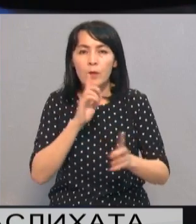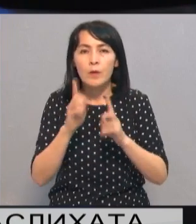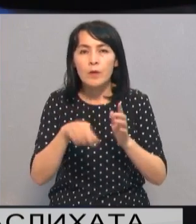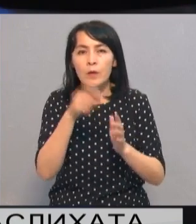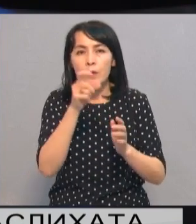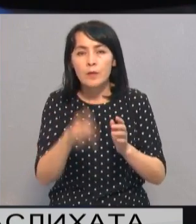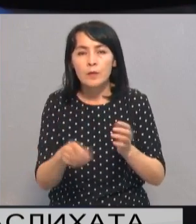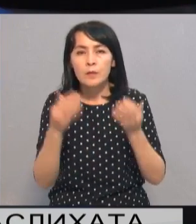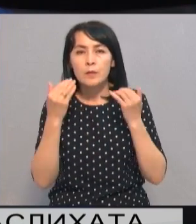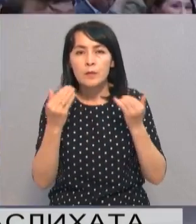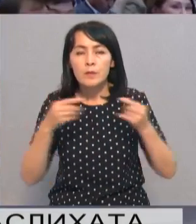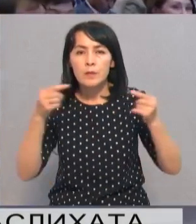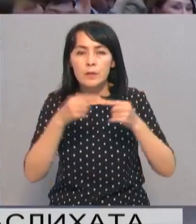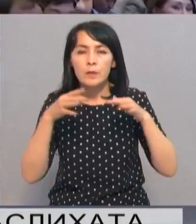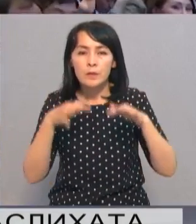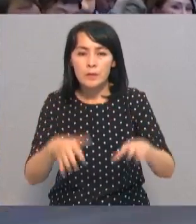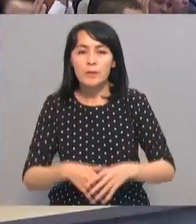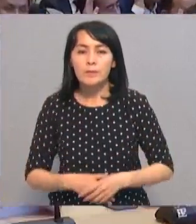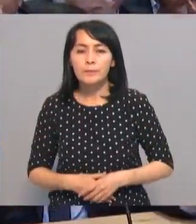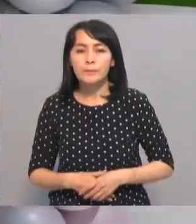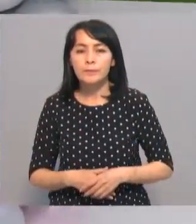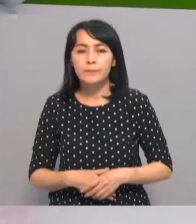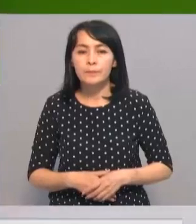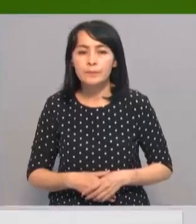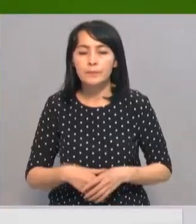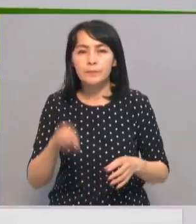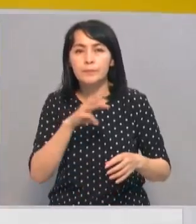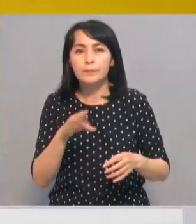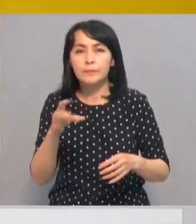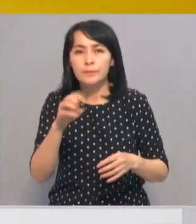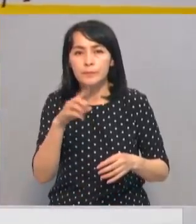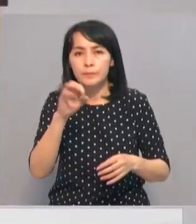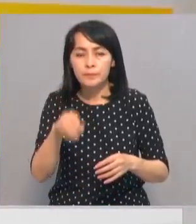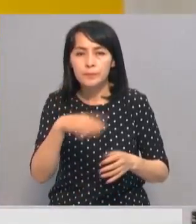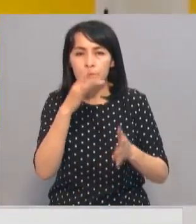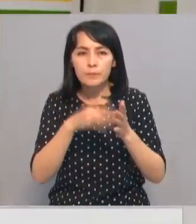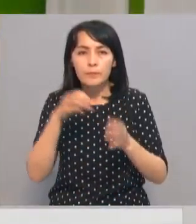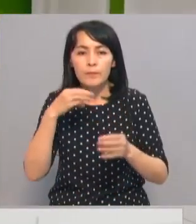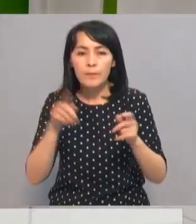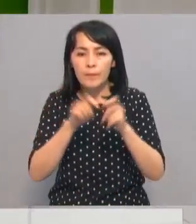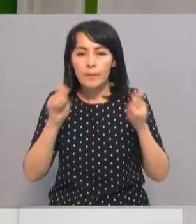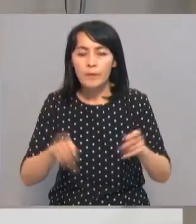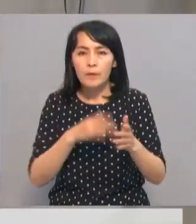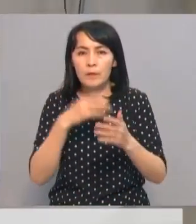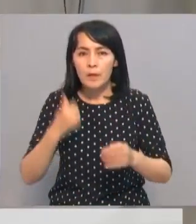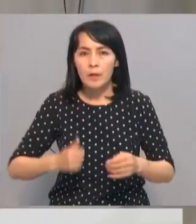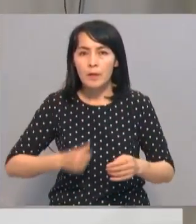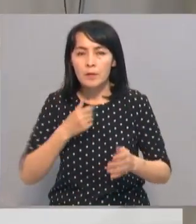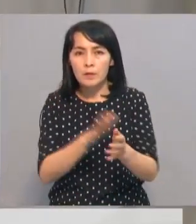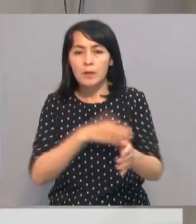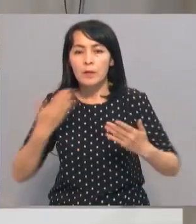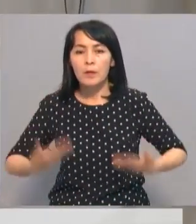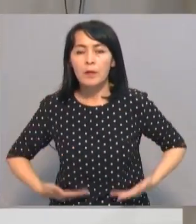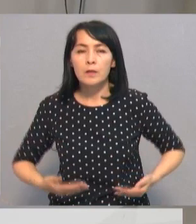депутаты маслихата приняли соответствующее решение. В микрорайоне Бекзат города Туркестан открыт центр «Активное